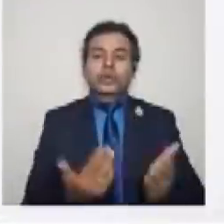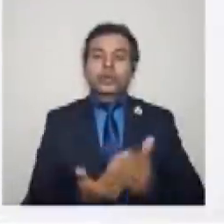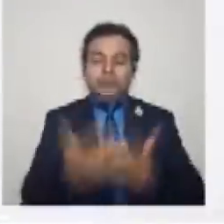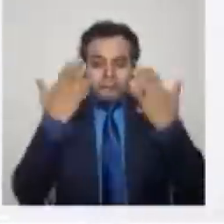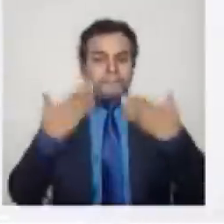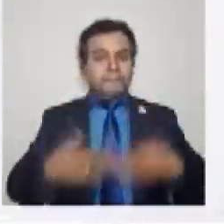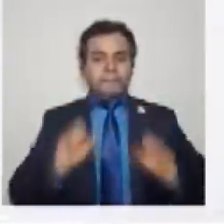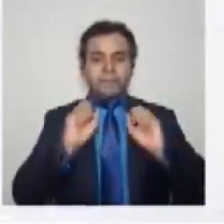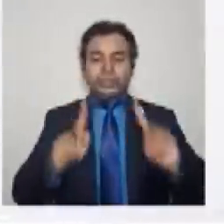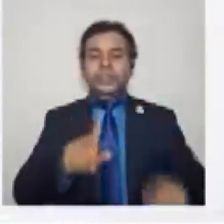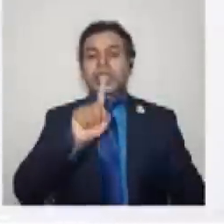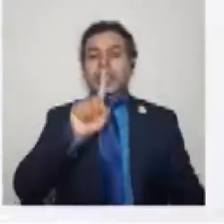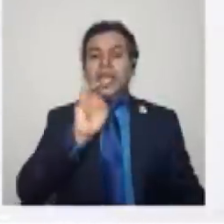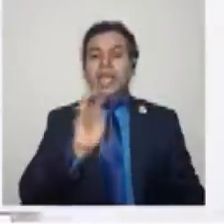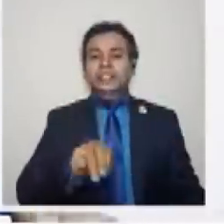24 ঘন্টা সুস্থ হয়েছেন